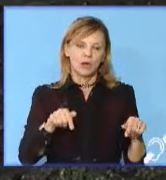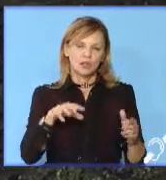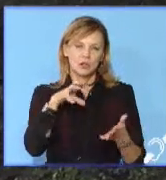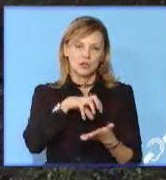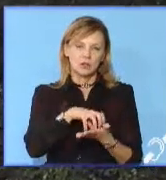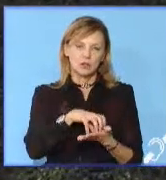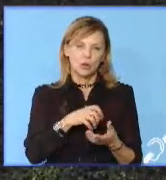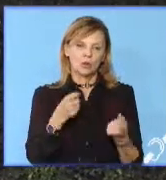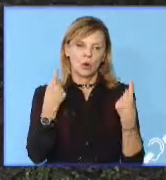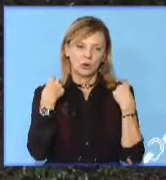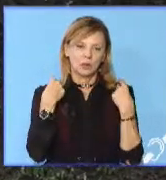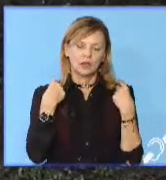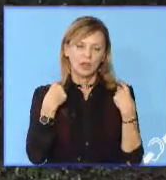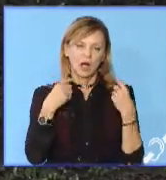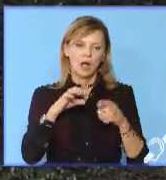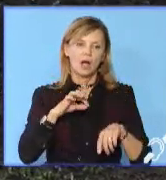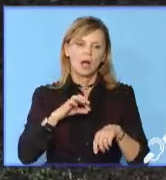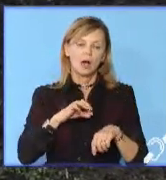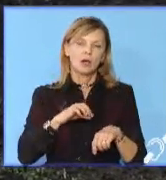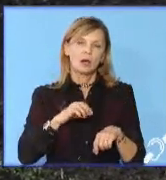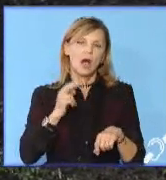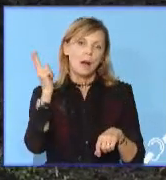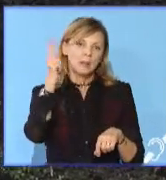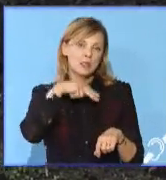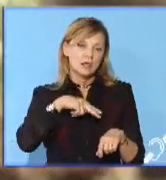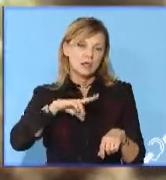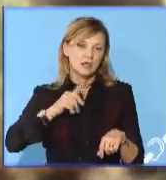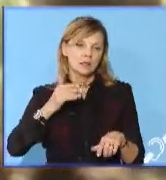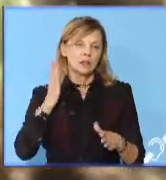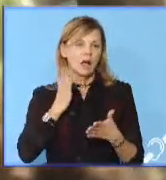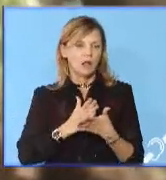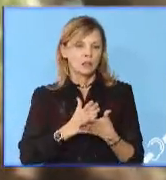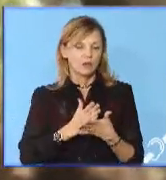Olteniei, au dus la concluzia că, într-adevăr,